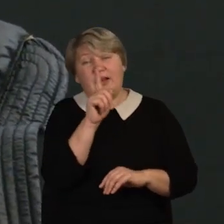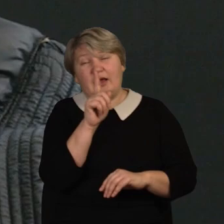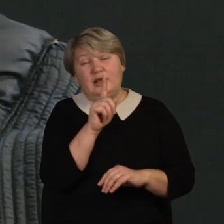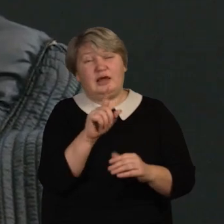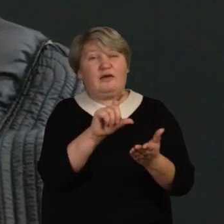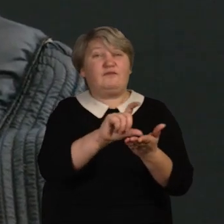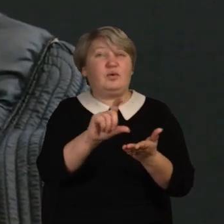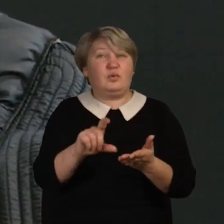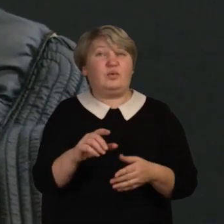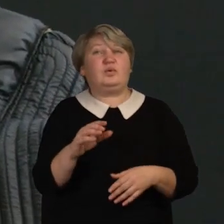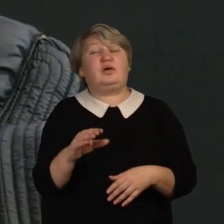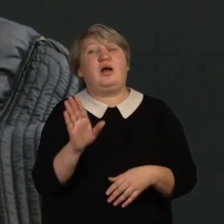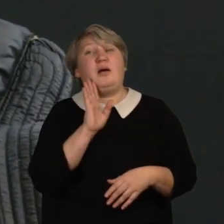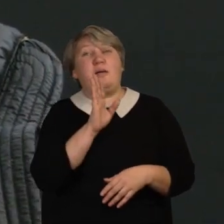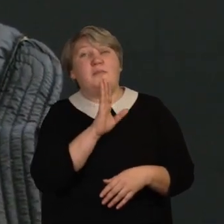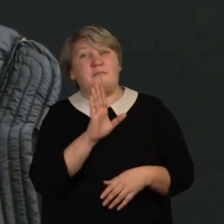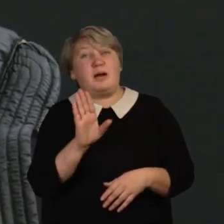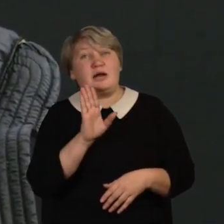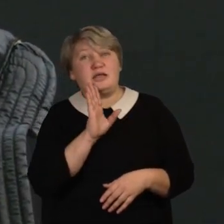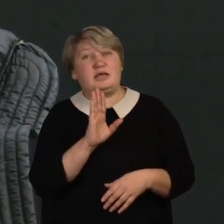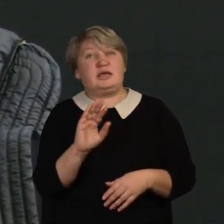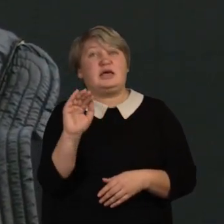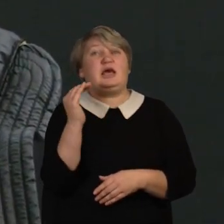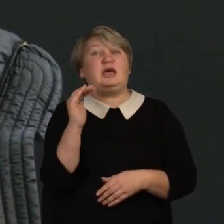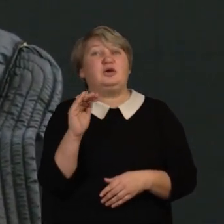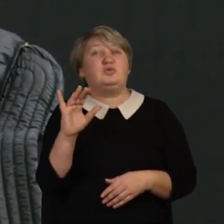самої Марії, Ісусика. І з кожним роком це все